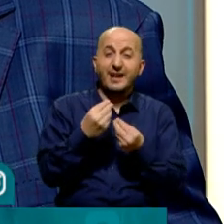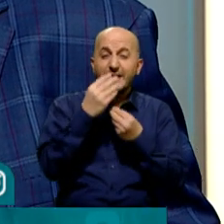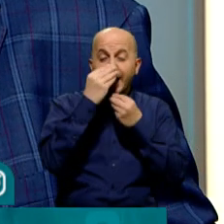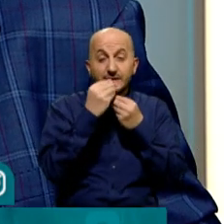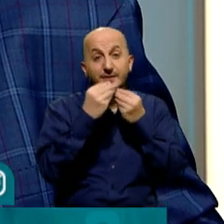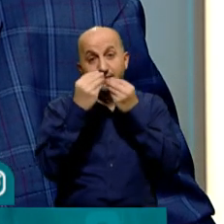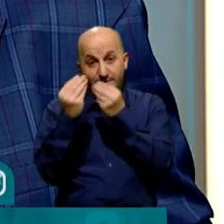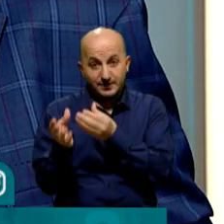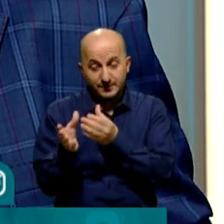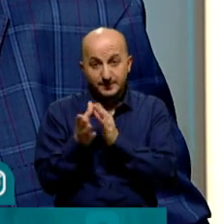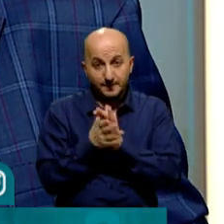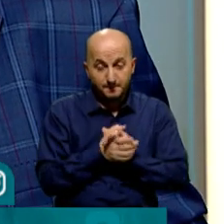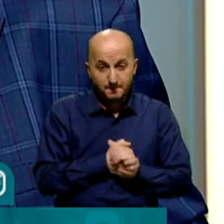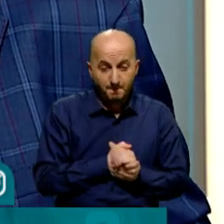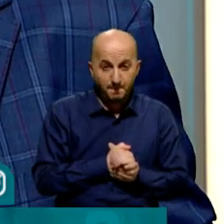hediye.